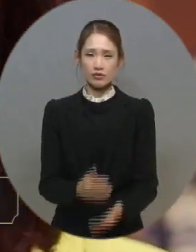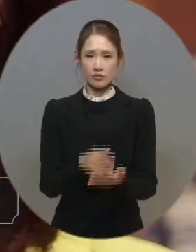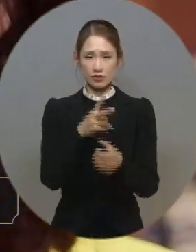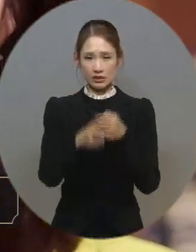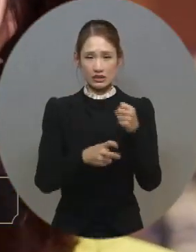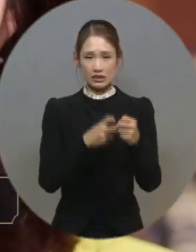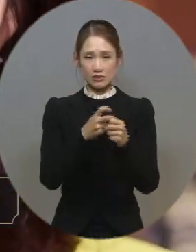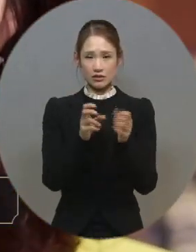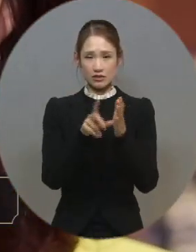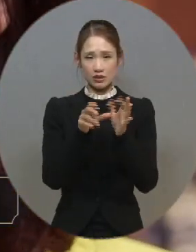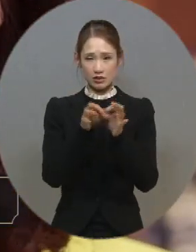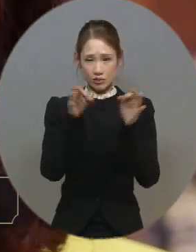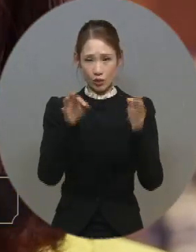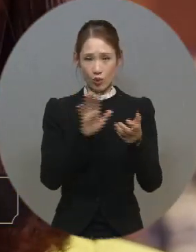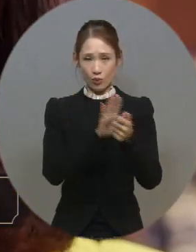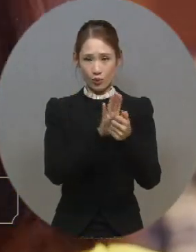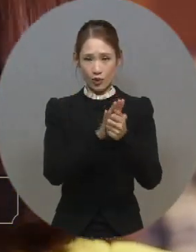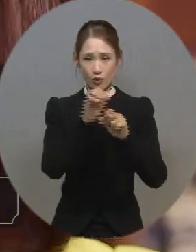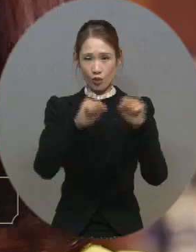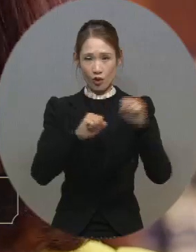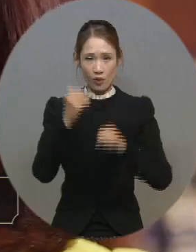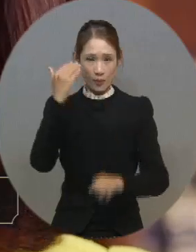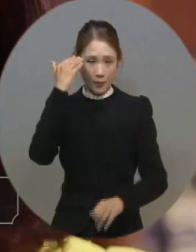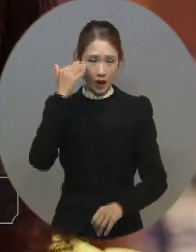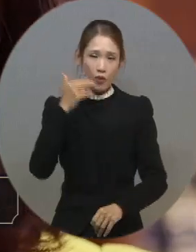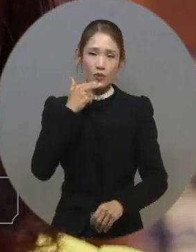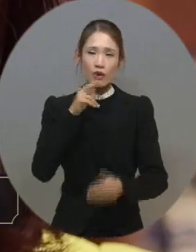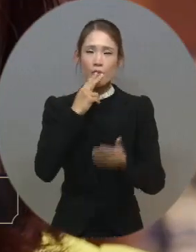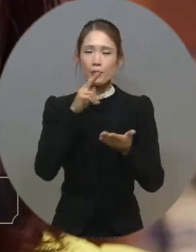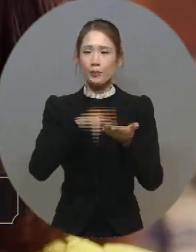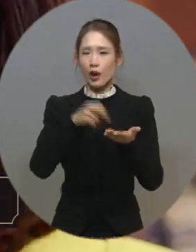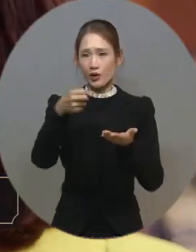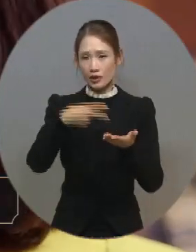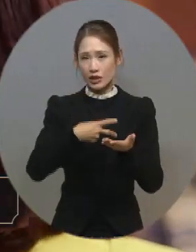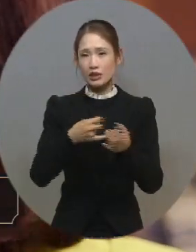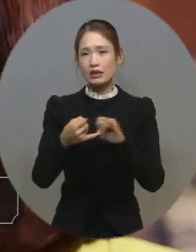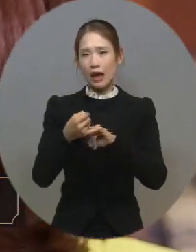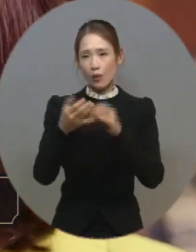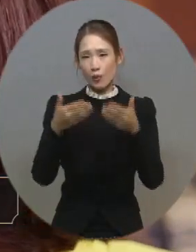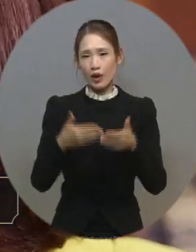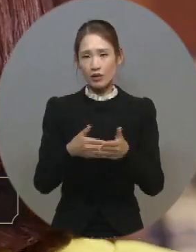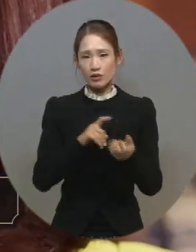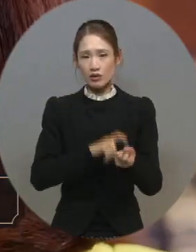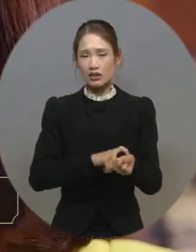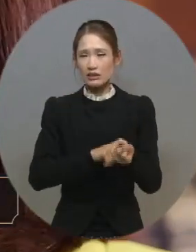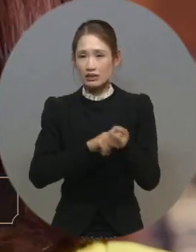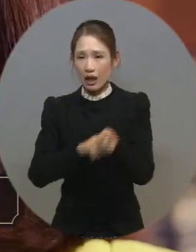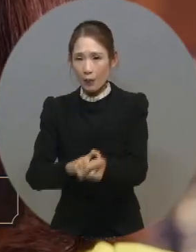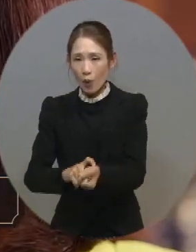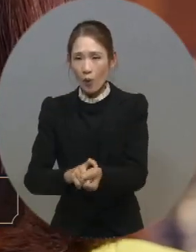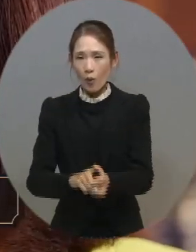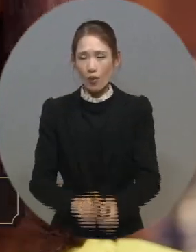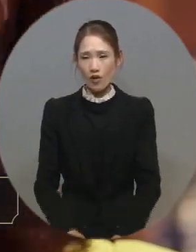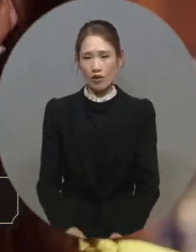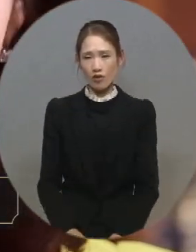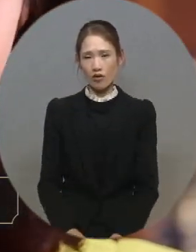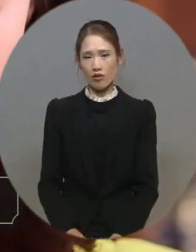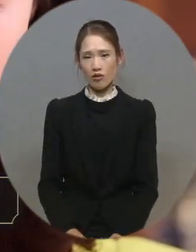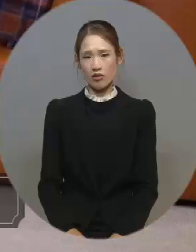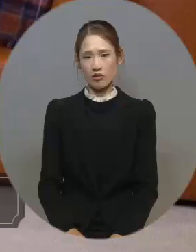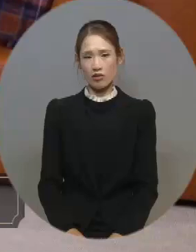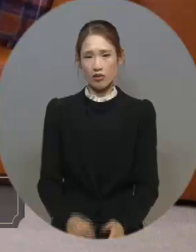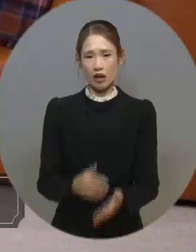북한을 도왔고요. 활동을 방해하지 않겠다는 편지도 받았습니다. 약속도 받았는데 체포를 합니다. 아까 말씀하신 사건으로. 그리고